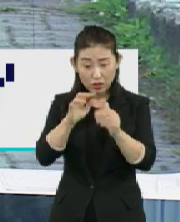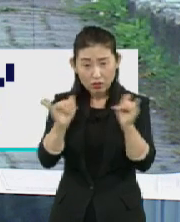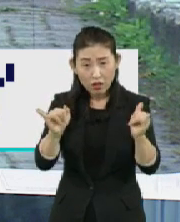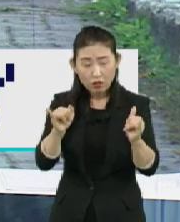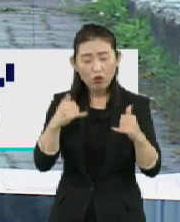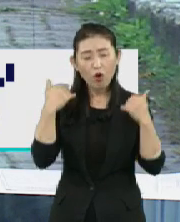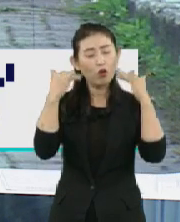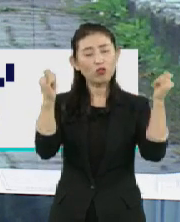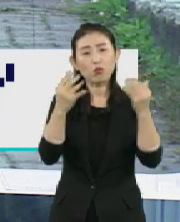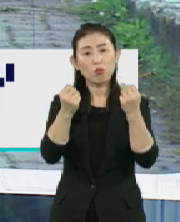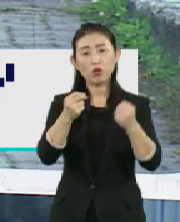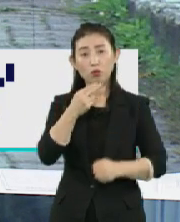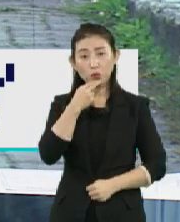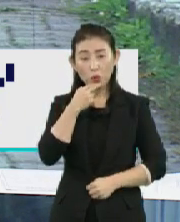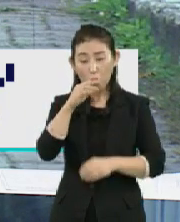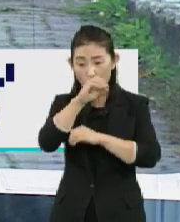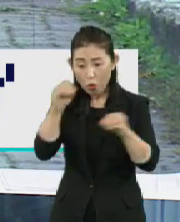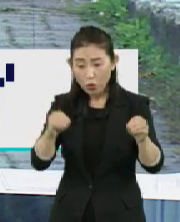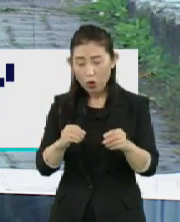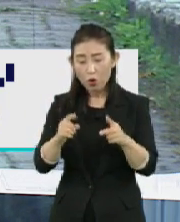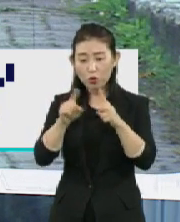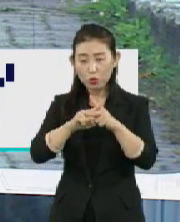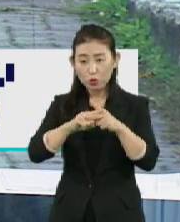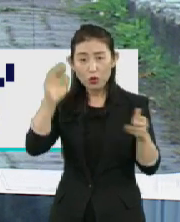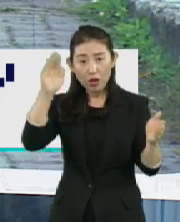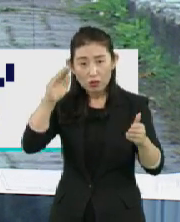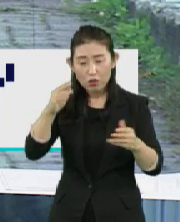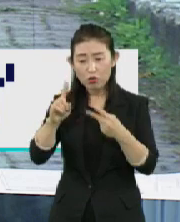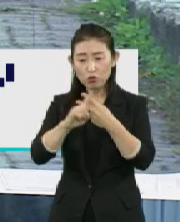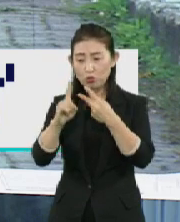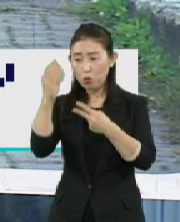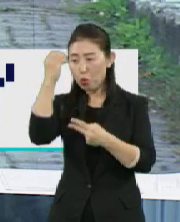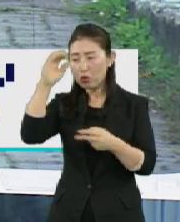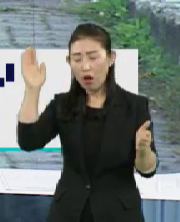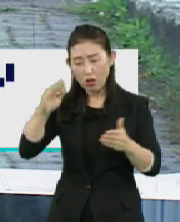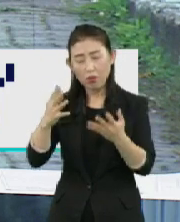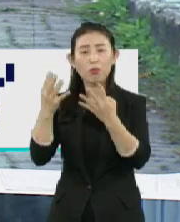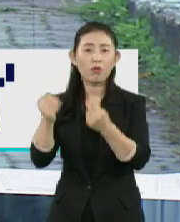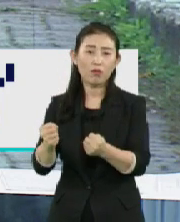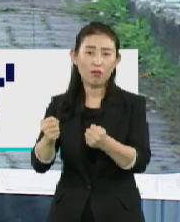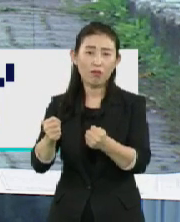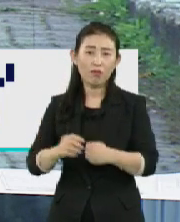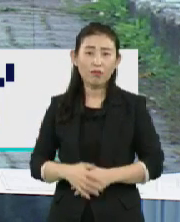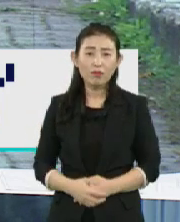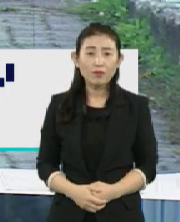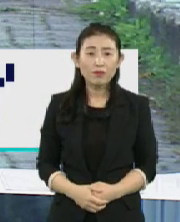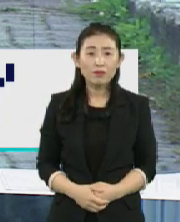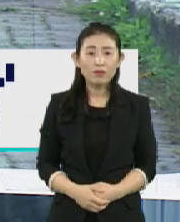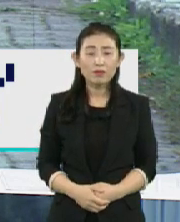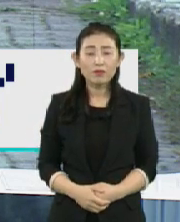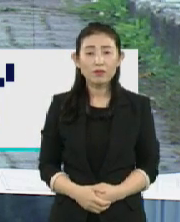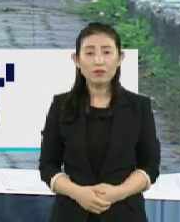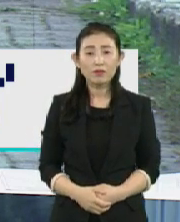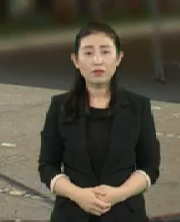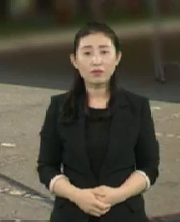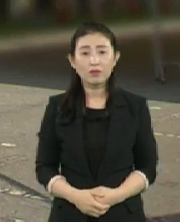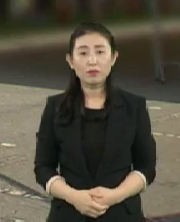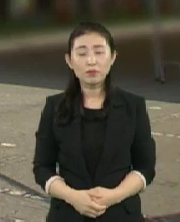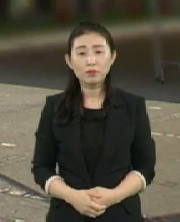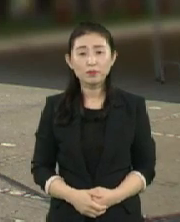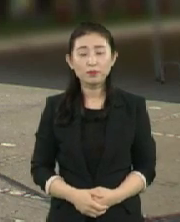성인들은 줄어든 대신 초등학생과 중고등학생들의 확산세가 심상치 않습니다. 장석영 기자입니다.